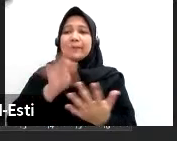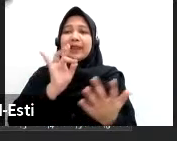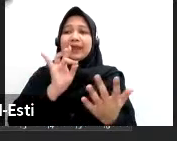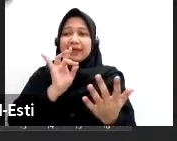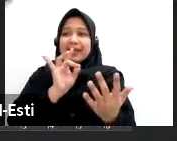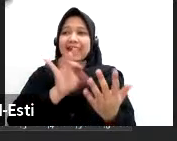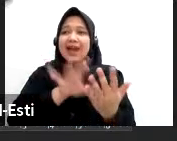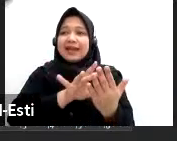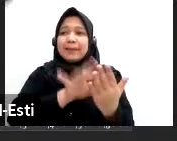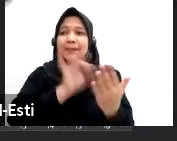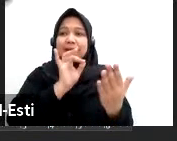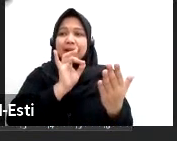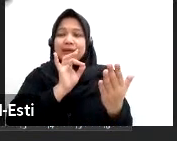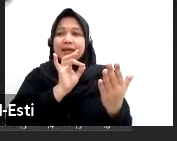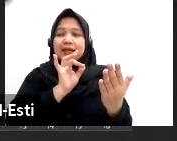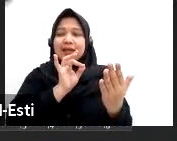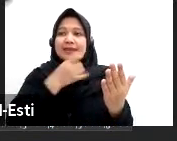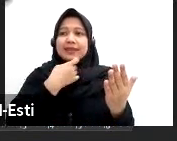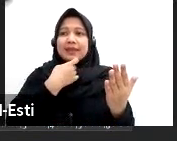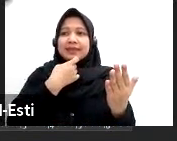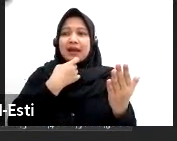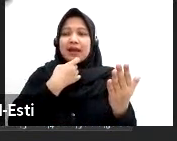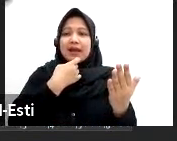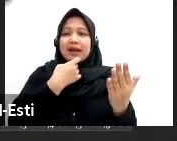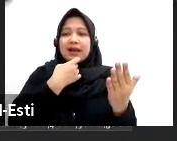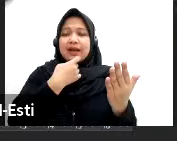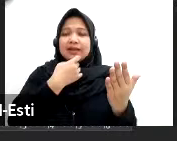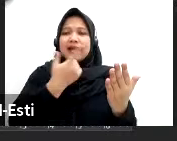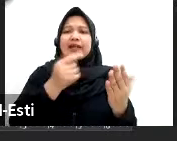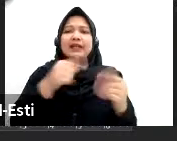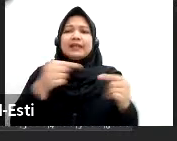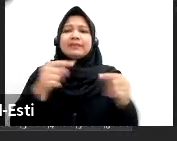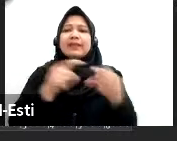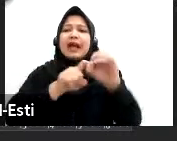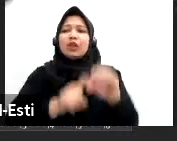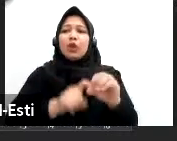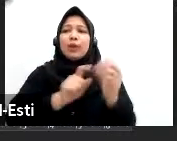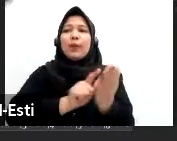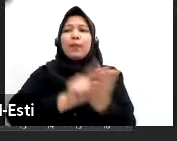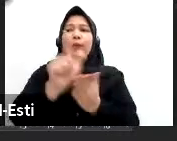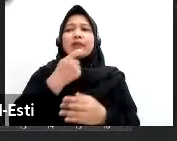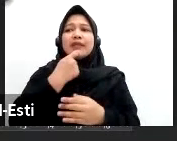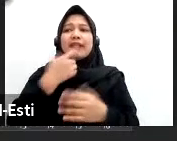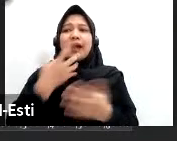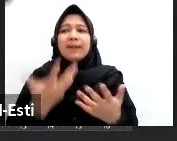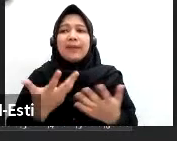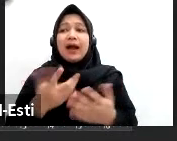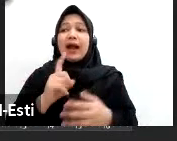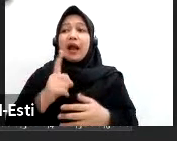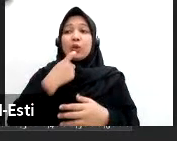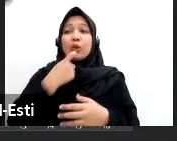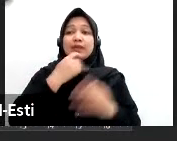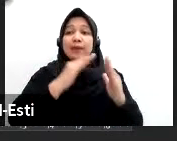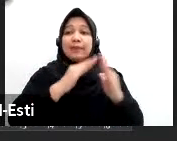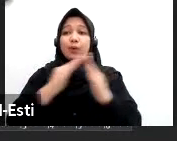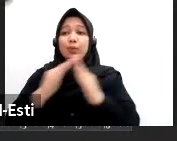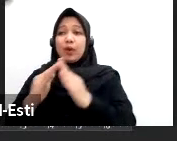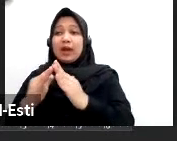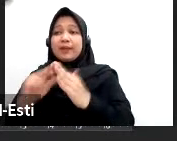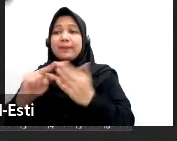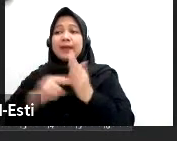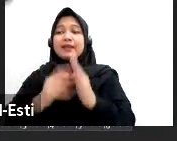tadi kakak terkait dengan pengaruhnya terkait dengan apa kagak terkait dengan perubahan mereka akan langsung terkoneksi